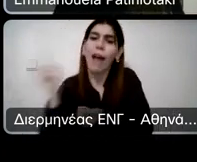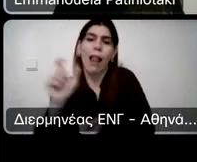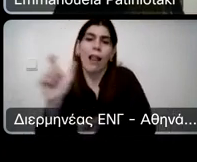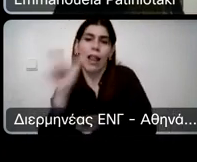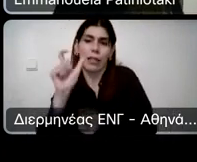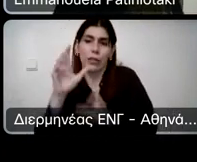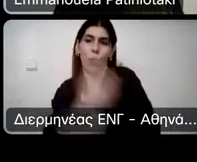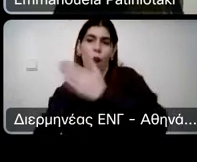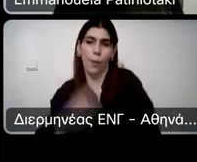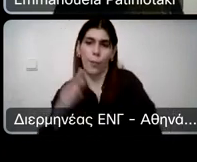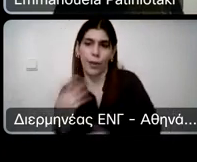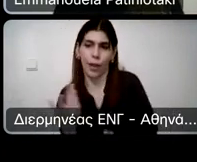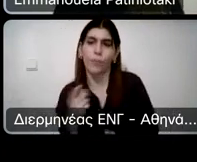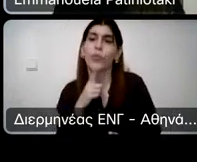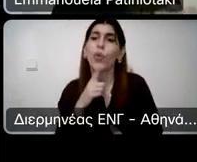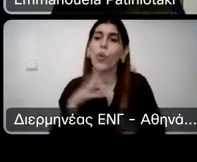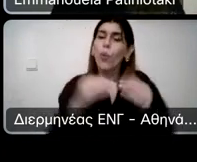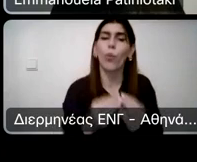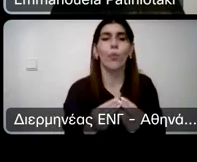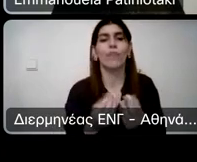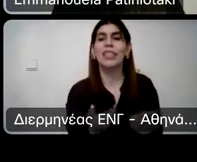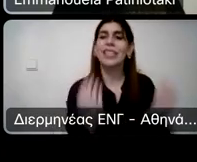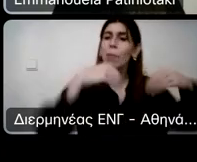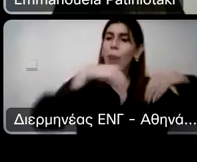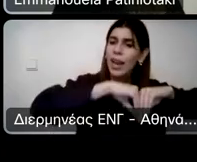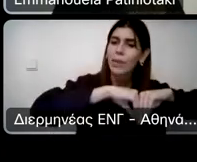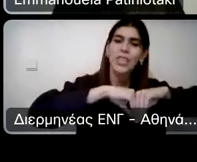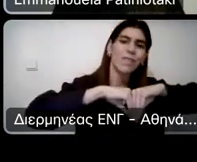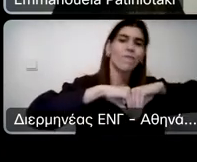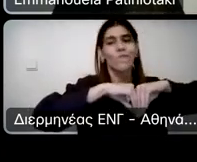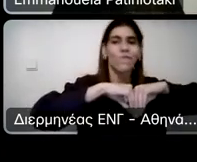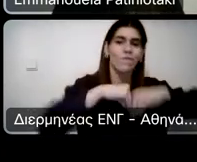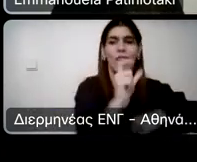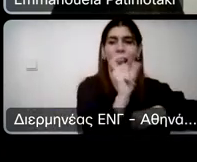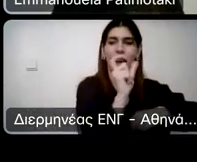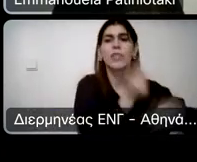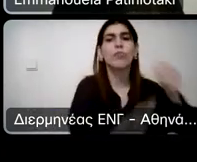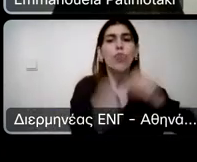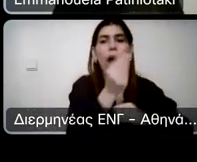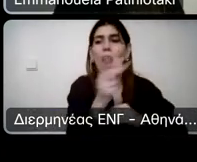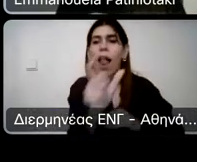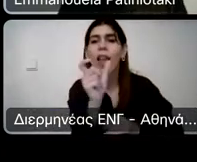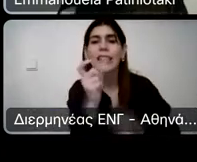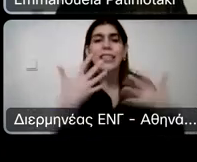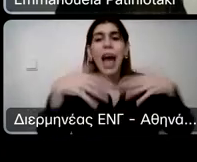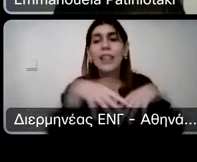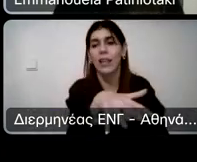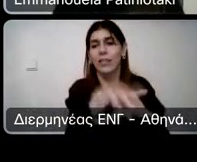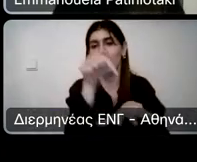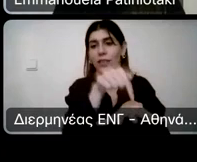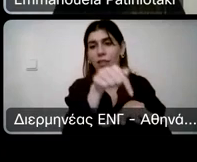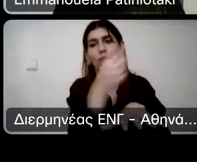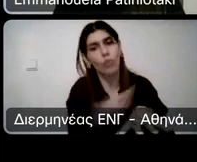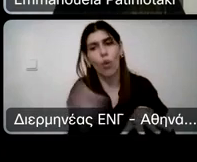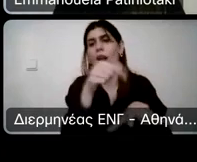ότι θα έπρεπε να μιλάμε για ένταξη. Βέβαια, αυτό είναι σχετικό με το κατά πόσο είναι ουσιαστική η ένταξη στην κάθε περίπτωση